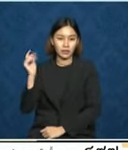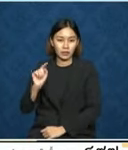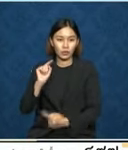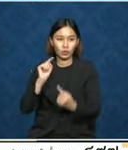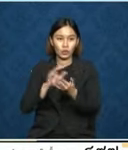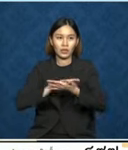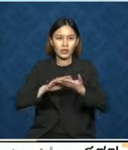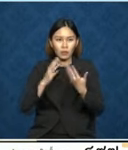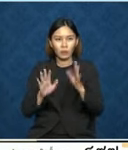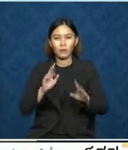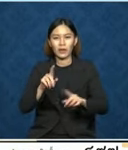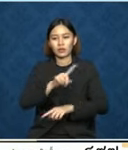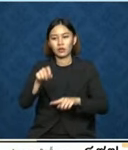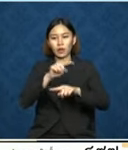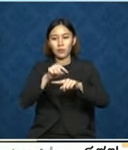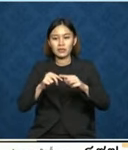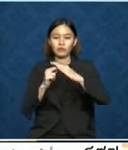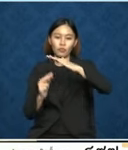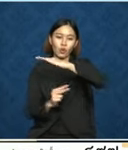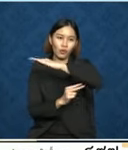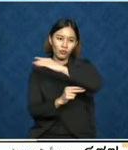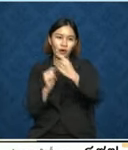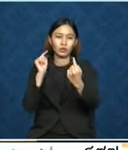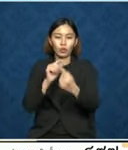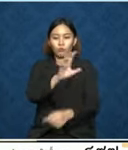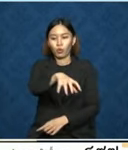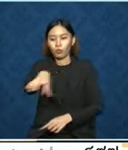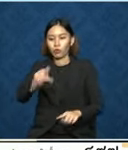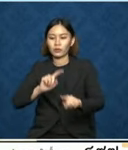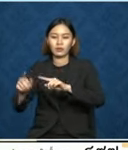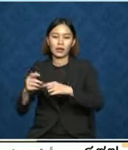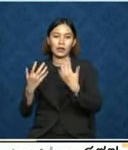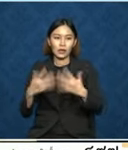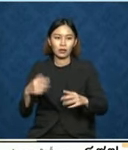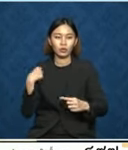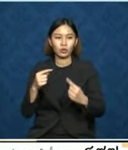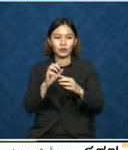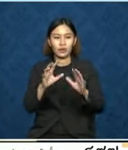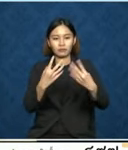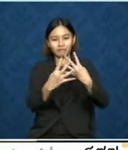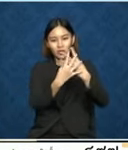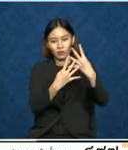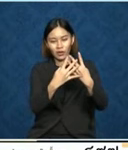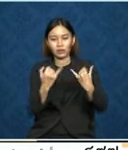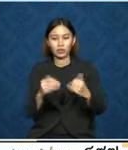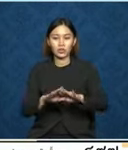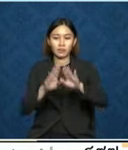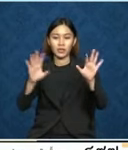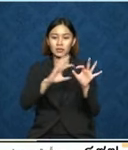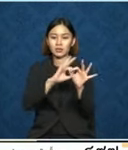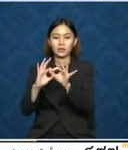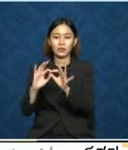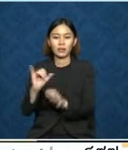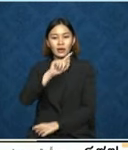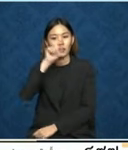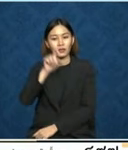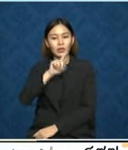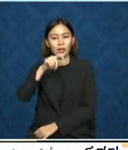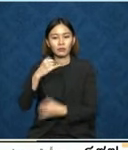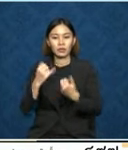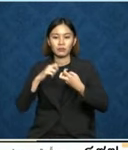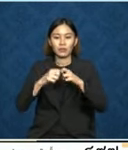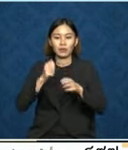เสร็จเกือบ 100%แล้วทางเชื่อมสายวก็จ่อไปถึงจุดต่างๆแล้วเหลือเียงรั้วของทางสถานีรถไฟฟ้าที่ยังไม่เปิดให้เชื่อมคำถามคือยังติด